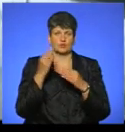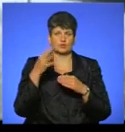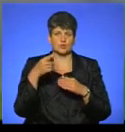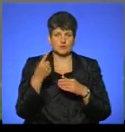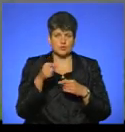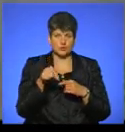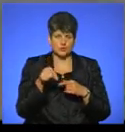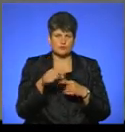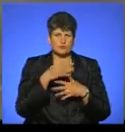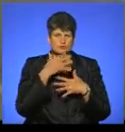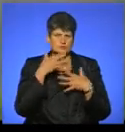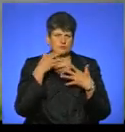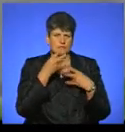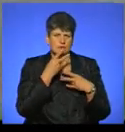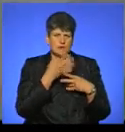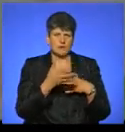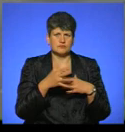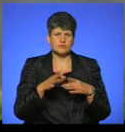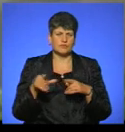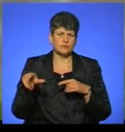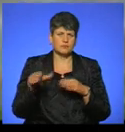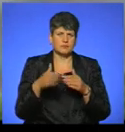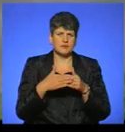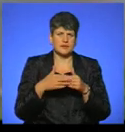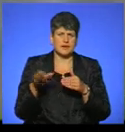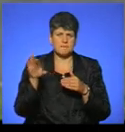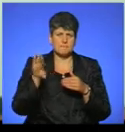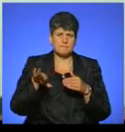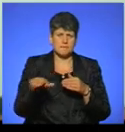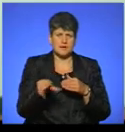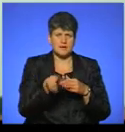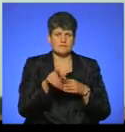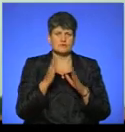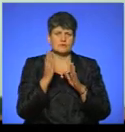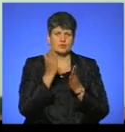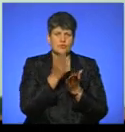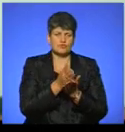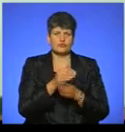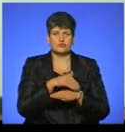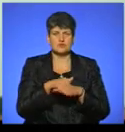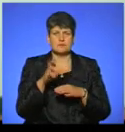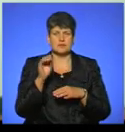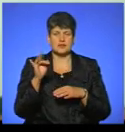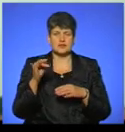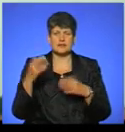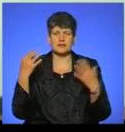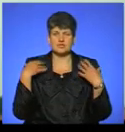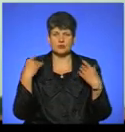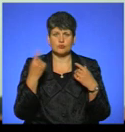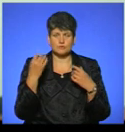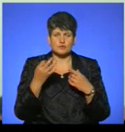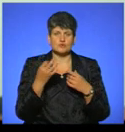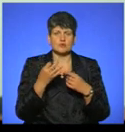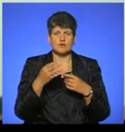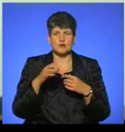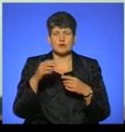її багато, вона вздовж прибережжя, аж вздовж Білецької вулиці. Начальник обласної держекоінспекції Едуард Ференс